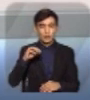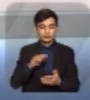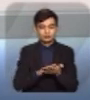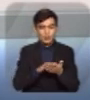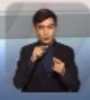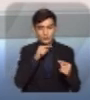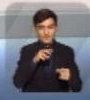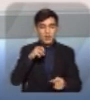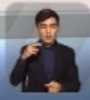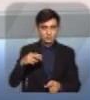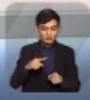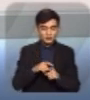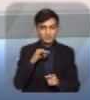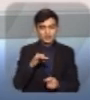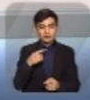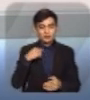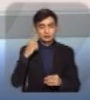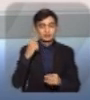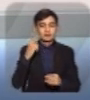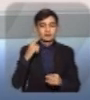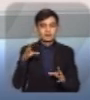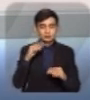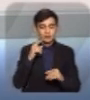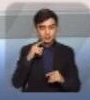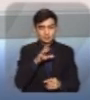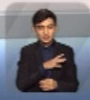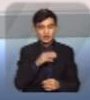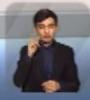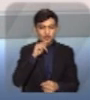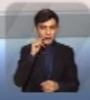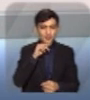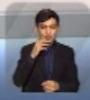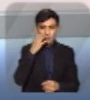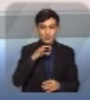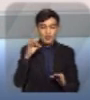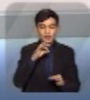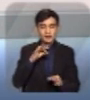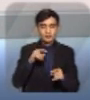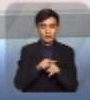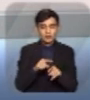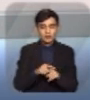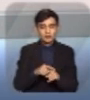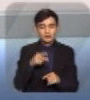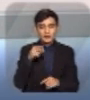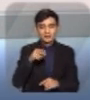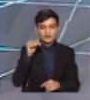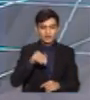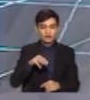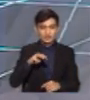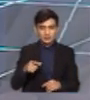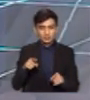известно из достоверных источников, вот даже чайник кипятка в нашем алматинском аэропорту стоит 2000